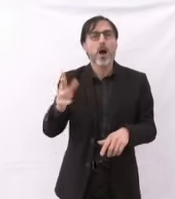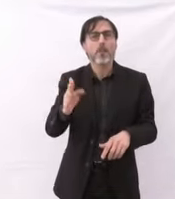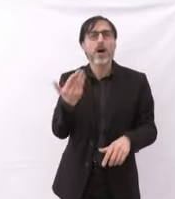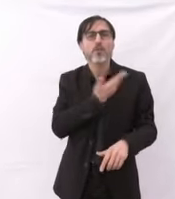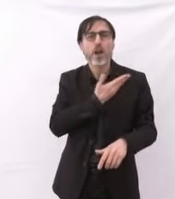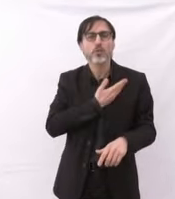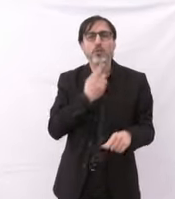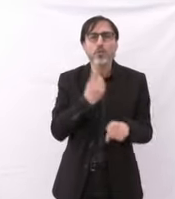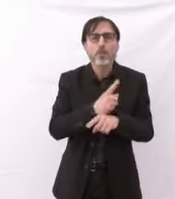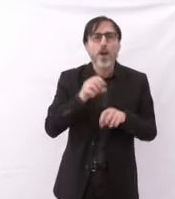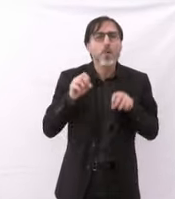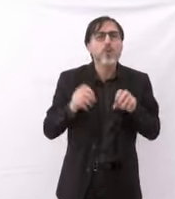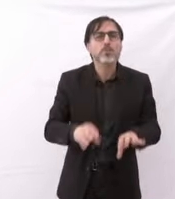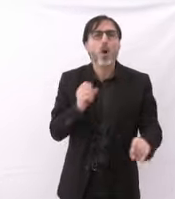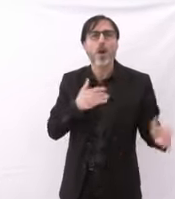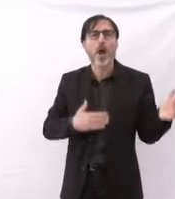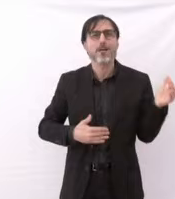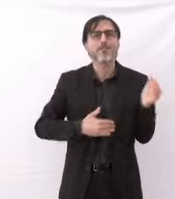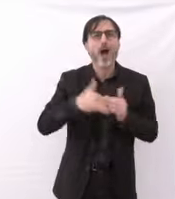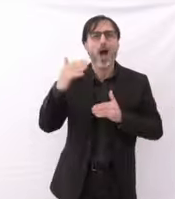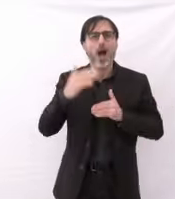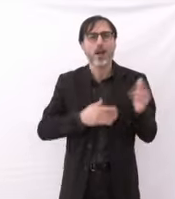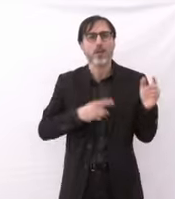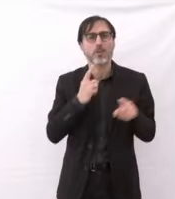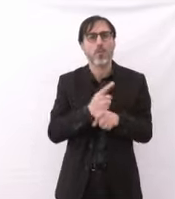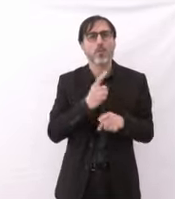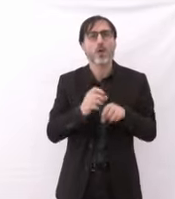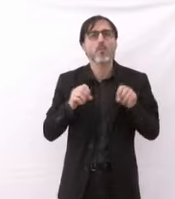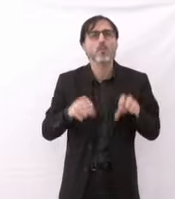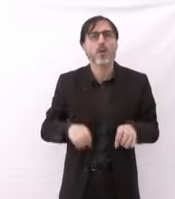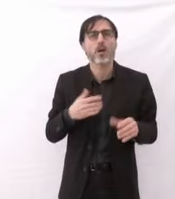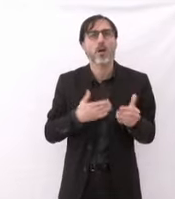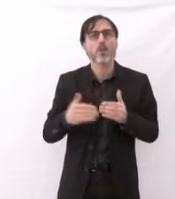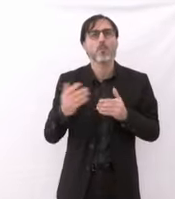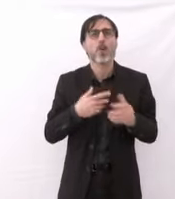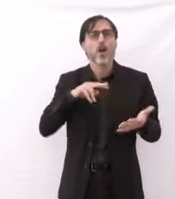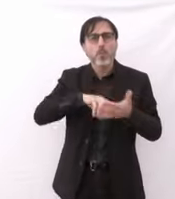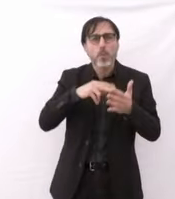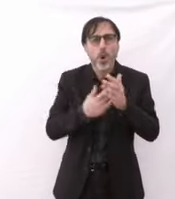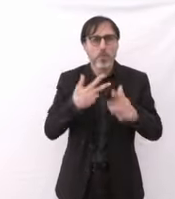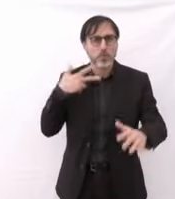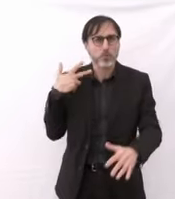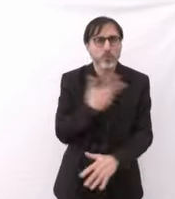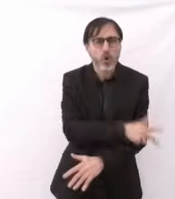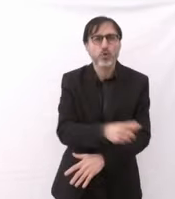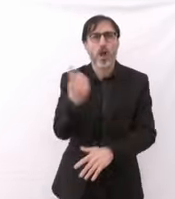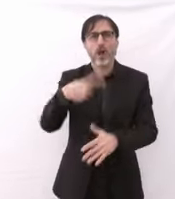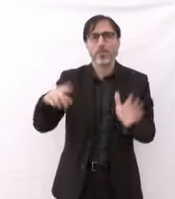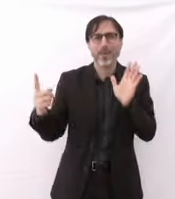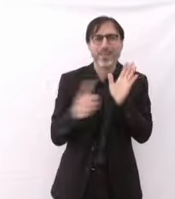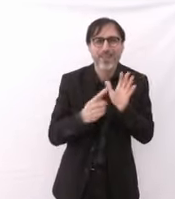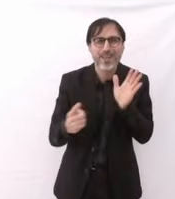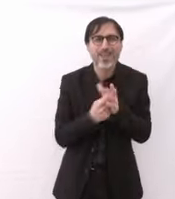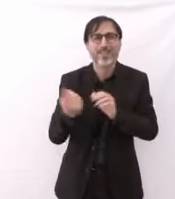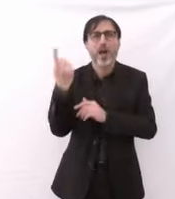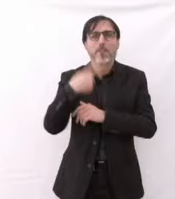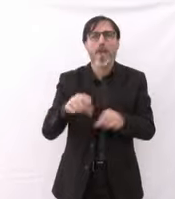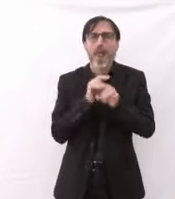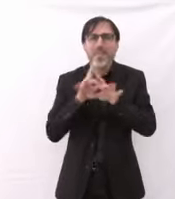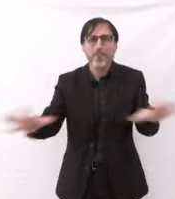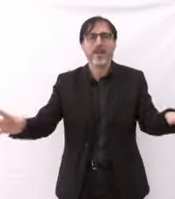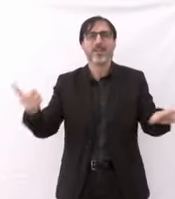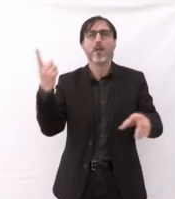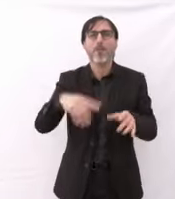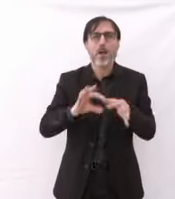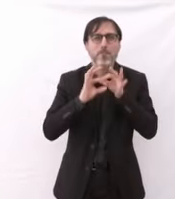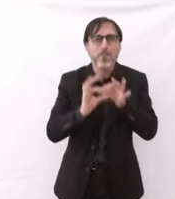le mani, sporcarci le mani nei problemi sociali, per i diritti, per la libertà,